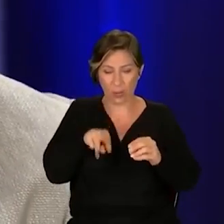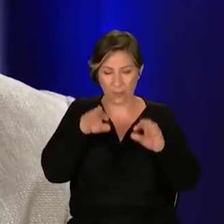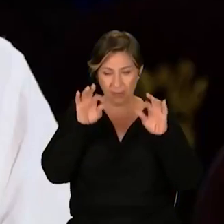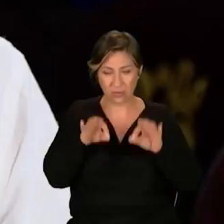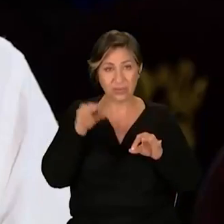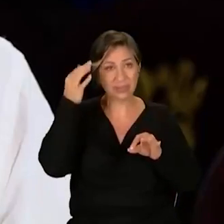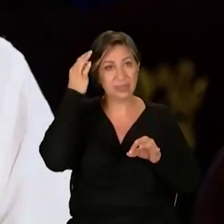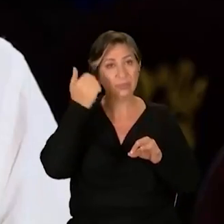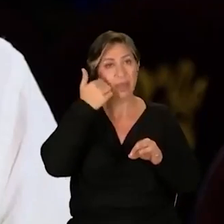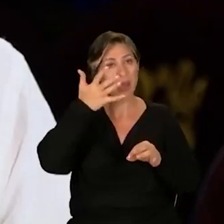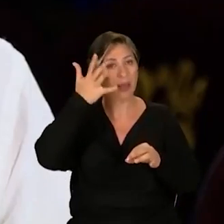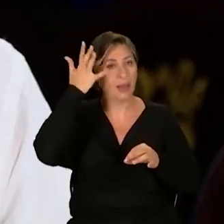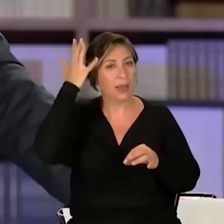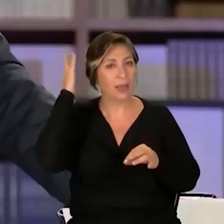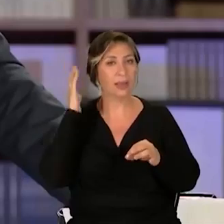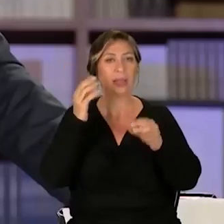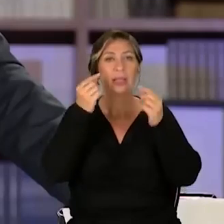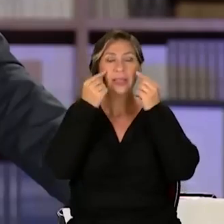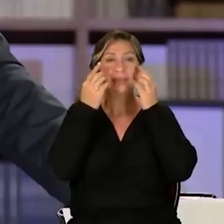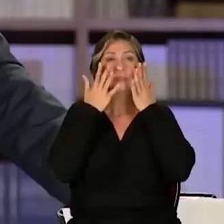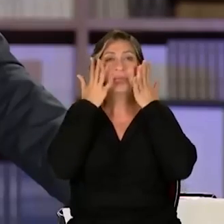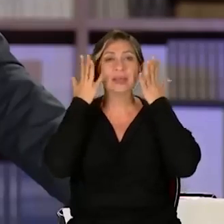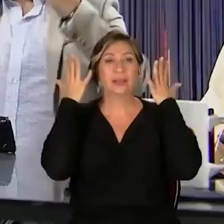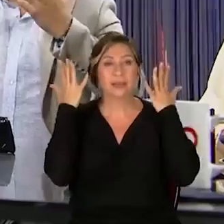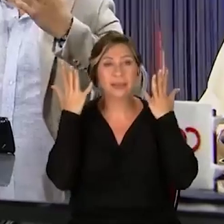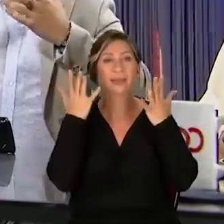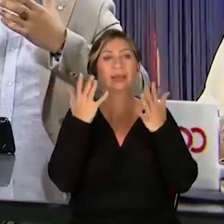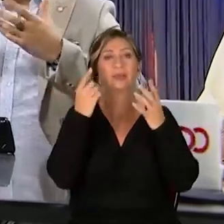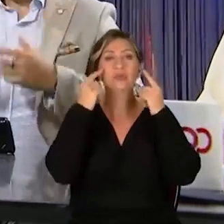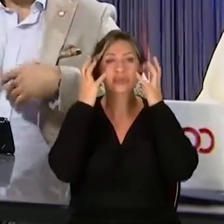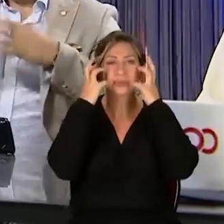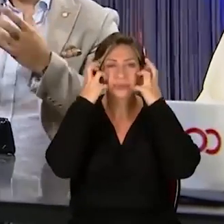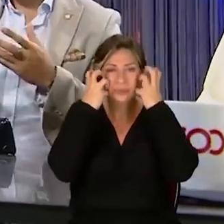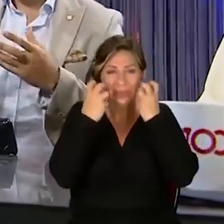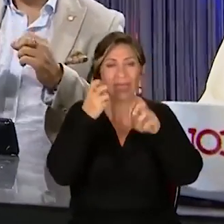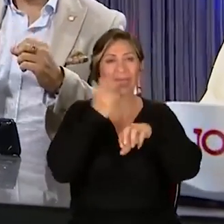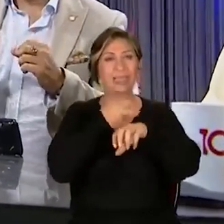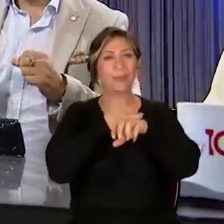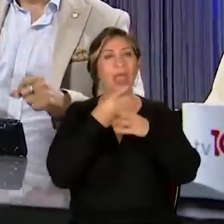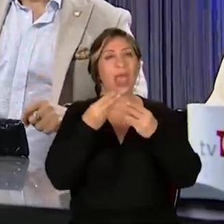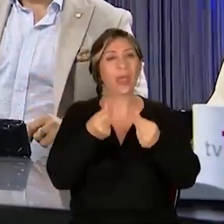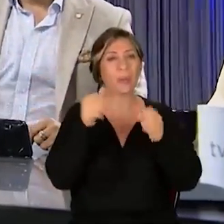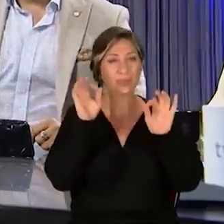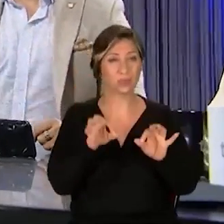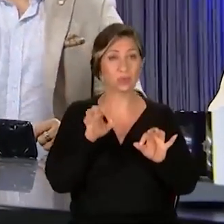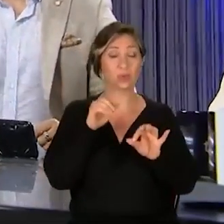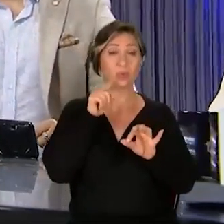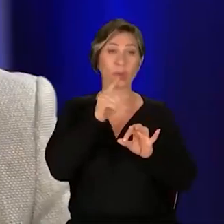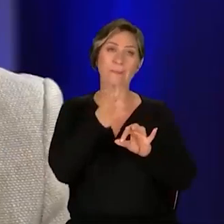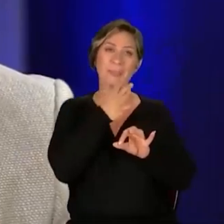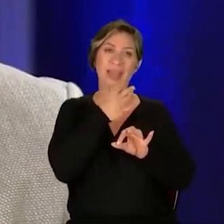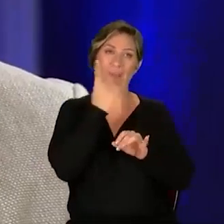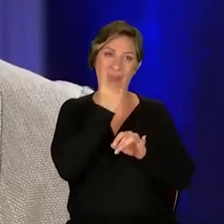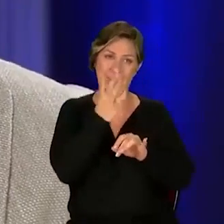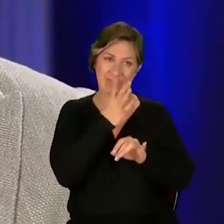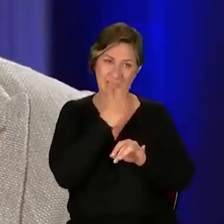ne oluyor? Saçınız beyazlaşıyor, kolajen bozuluyor, yüzünüz kırışıyor, kemik erimeniz başlıyor. Şimdi bu bilinen bir